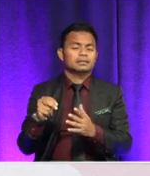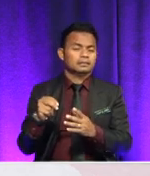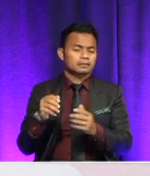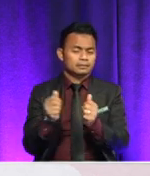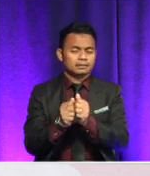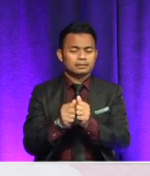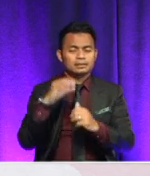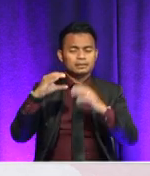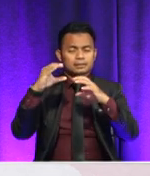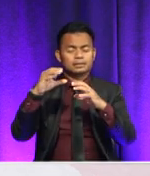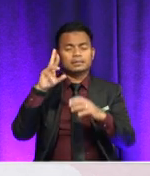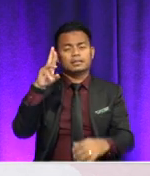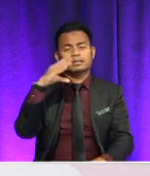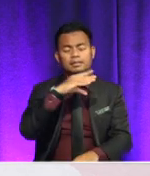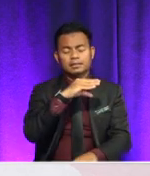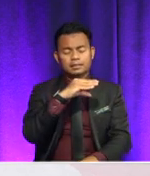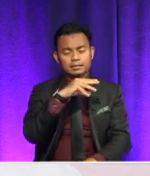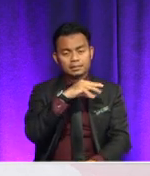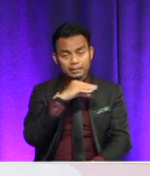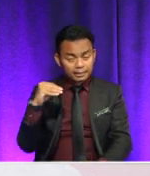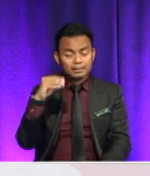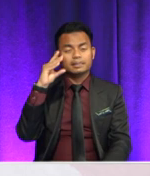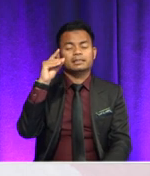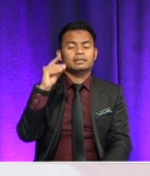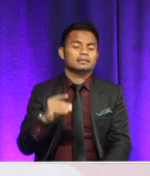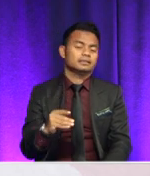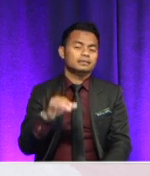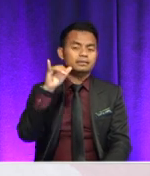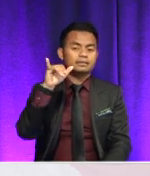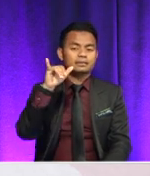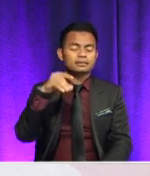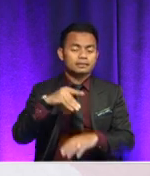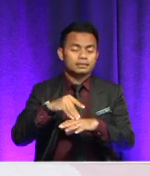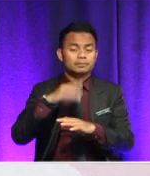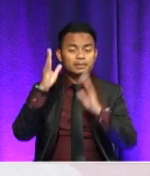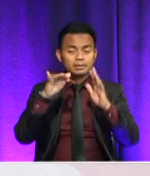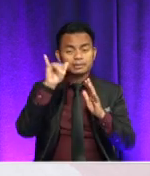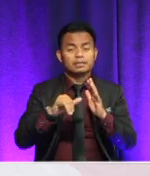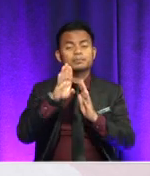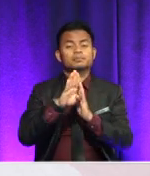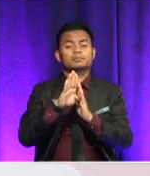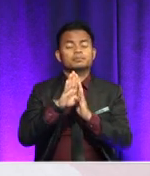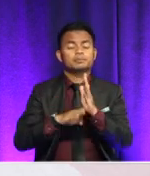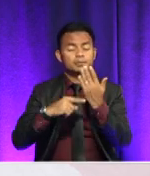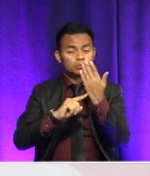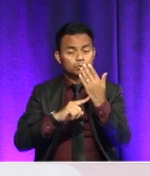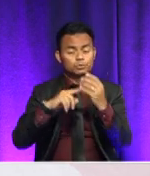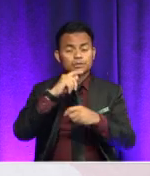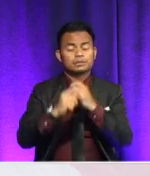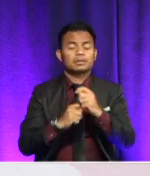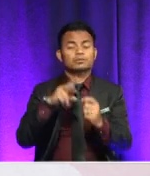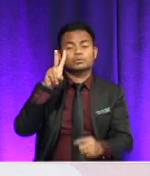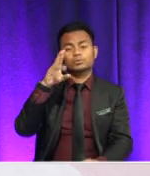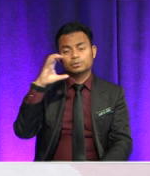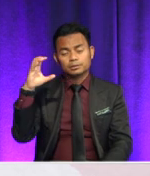pembangunan RnB kenap di Malaysia yang telah bermula pada tahun 2000 penanaman keenam mulai diperkenalkan